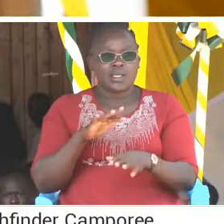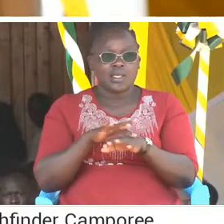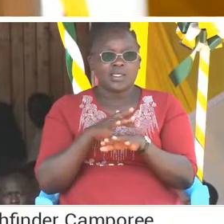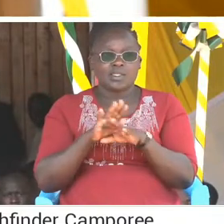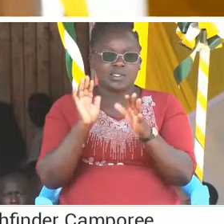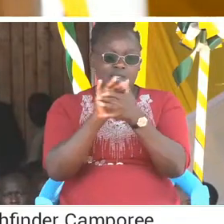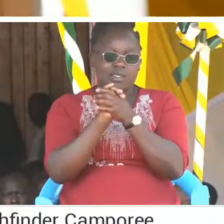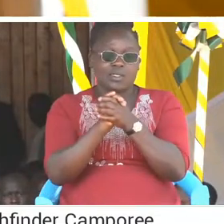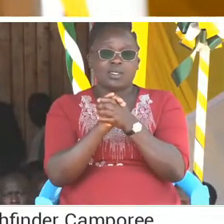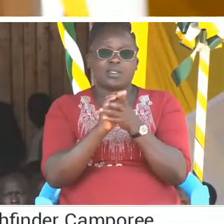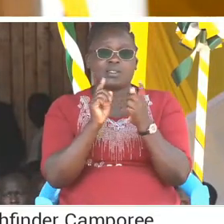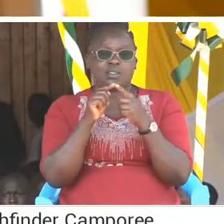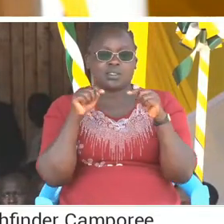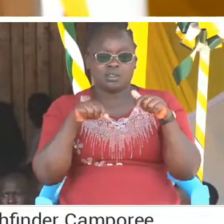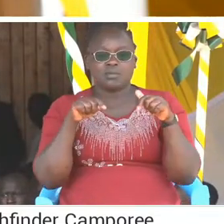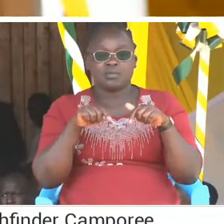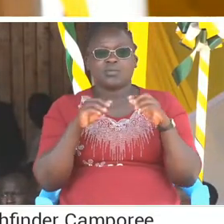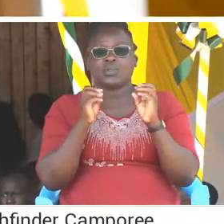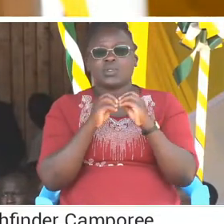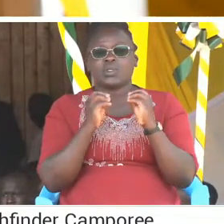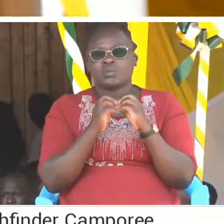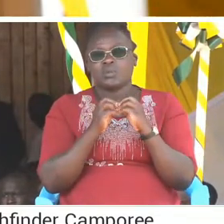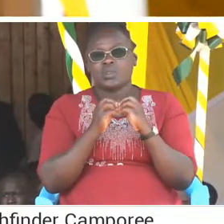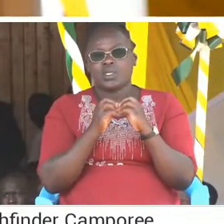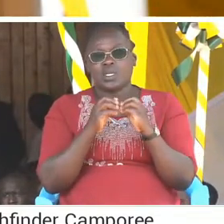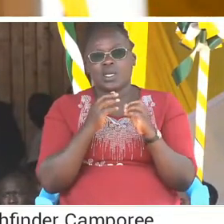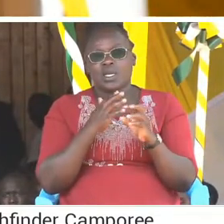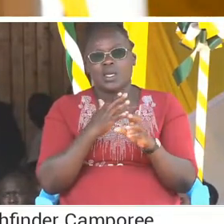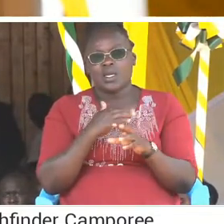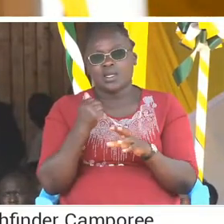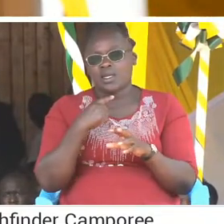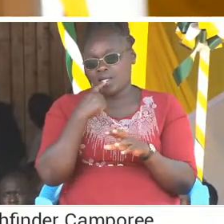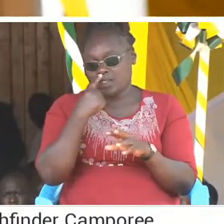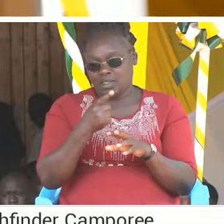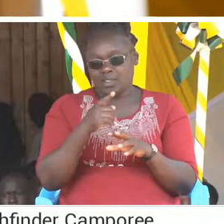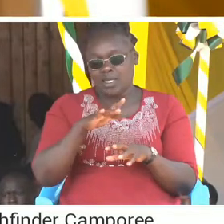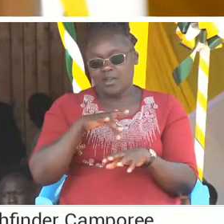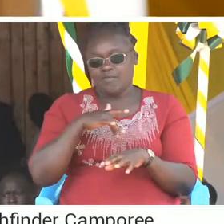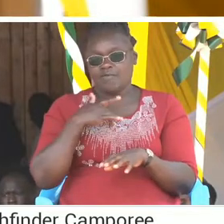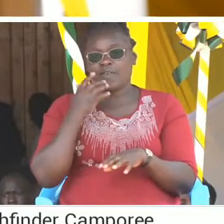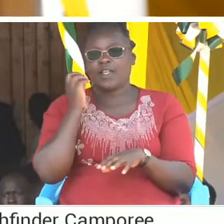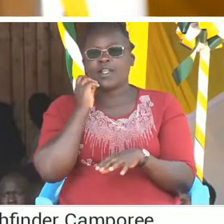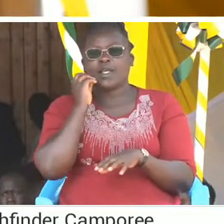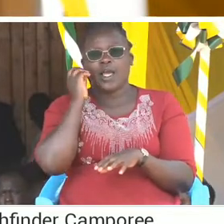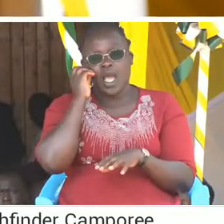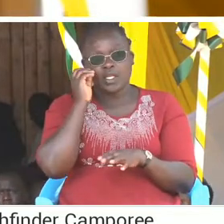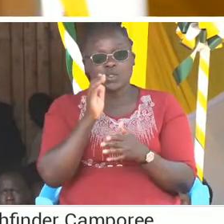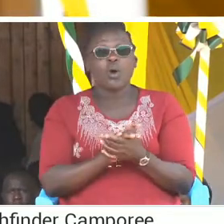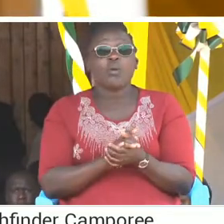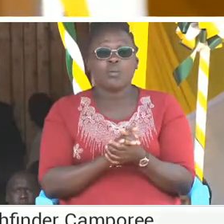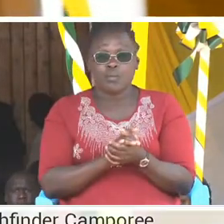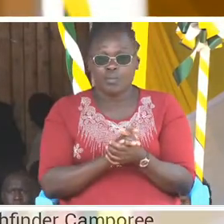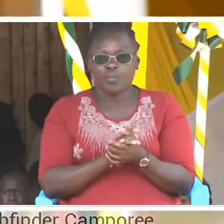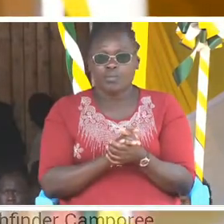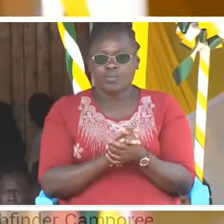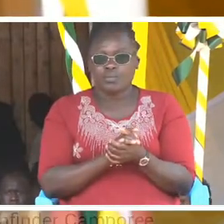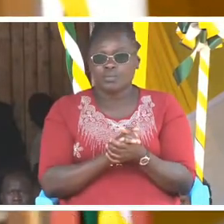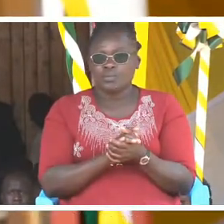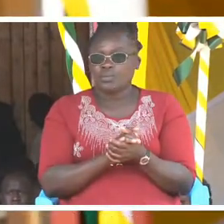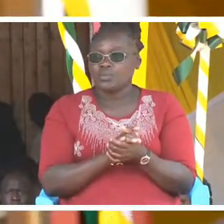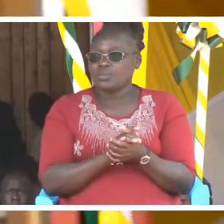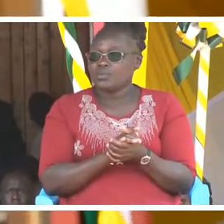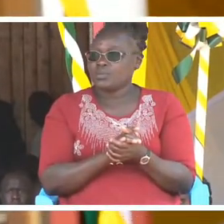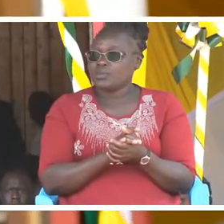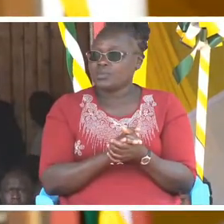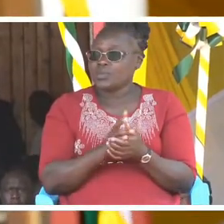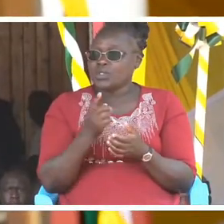zake na amesema mujisikie mkiwa nyumbani mkiwa hapa Kapsabet Showground. Nitachukua nafasi ya kipekee niweze